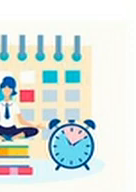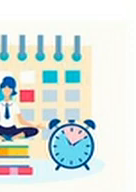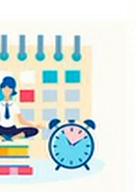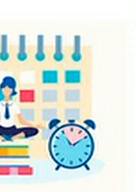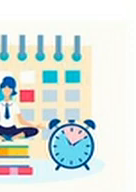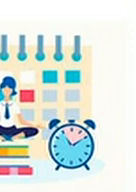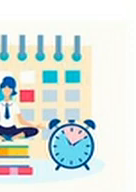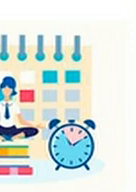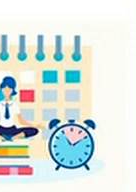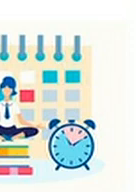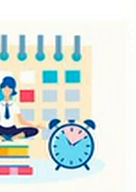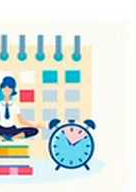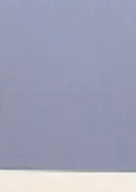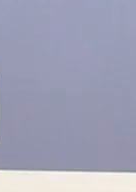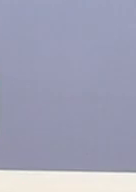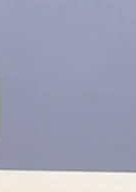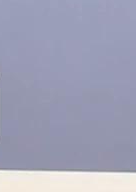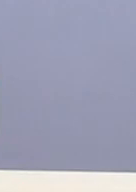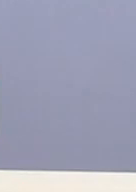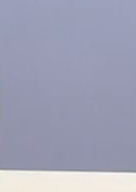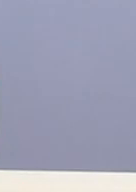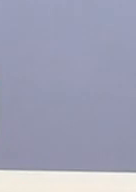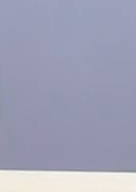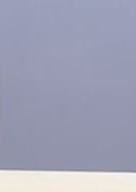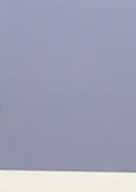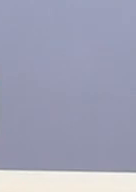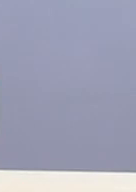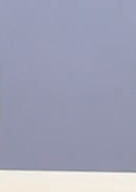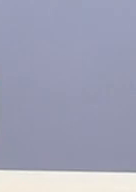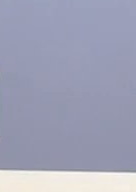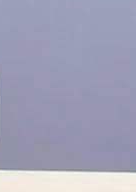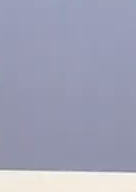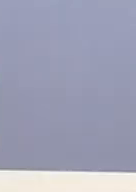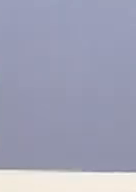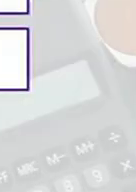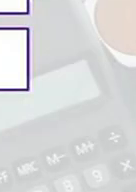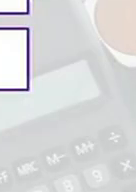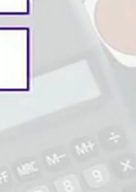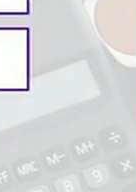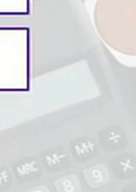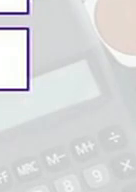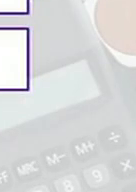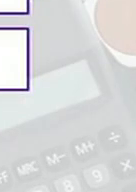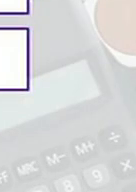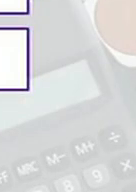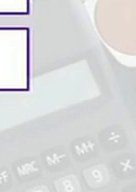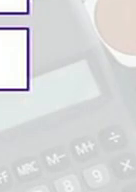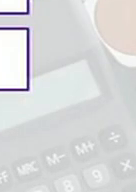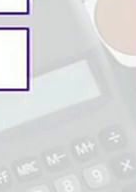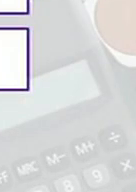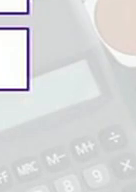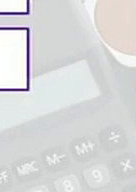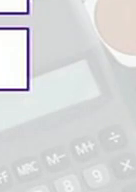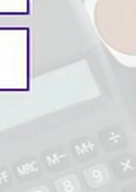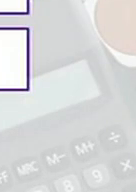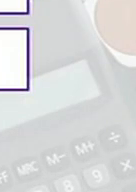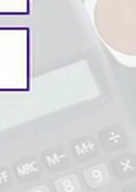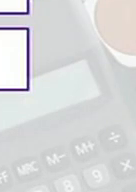формасымен сөйлем құралады. Present simple is used with permanent states, repeated